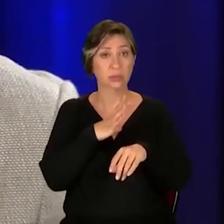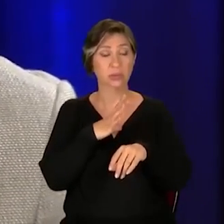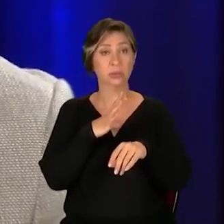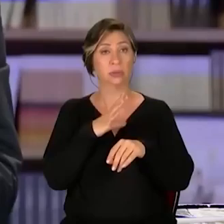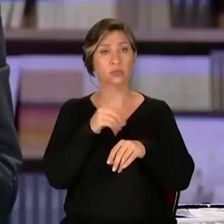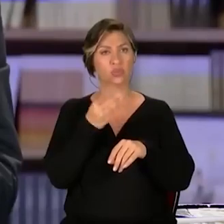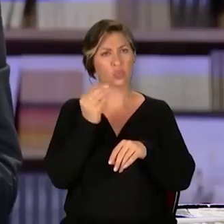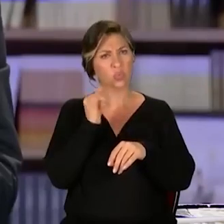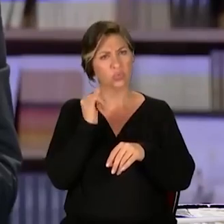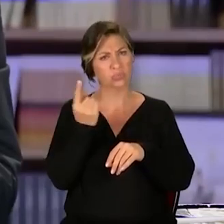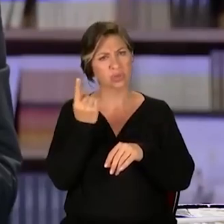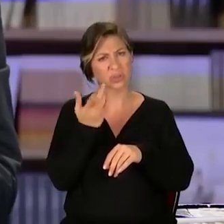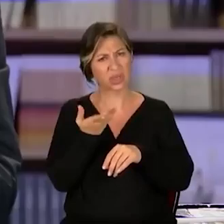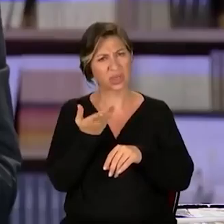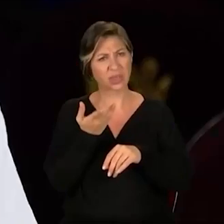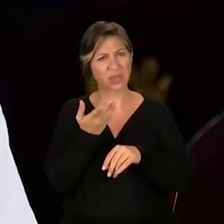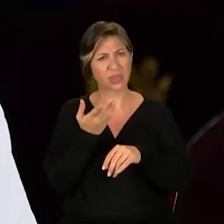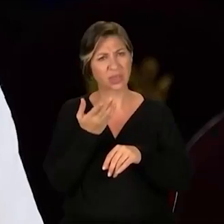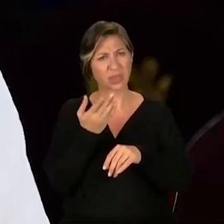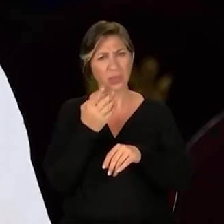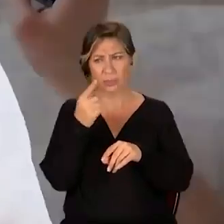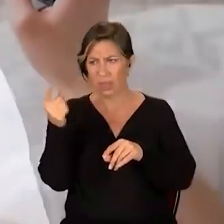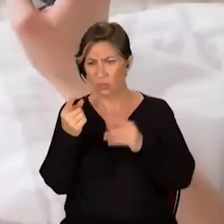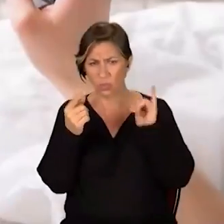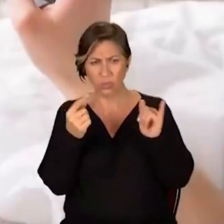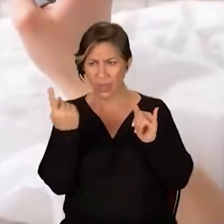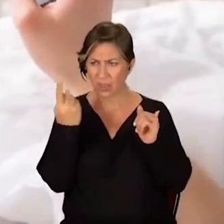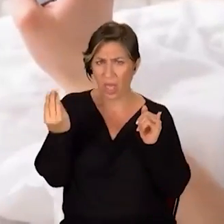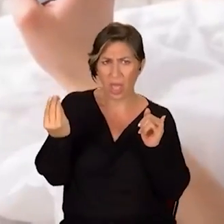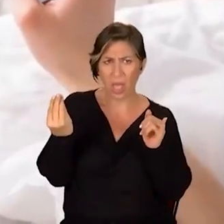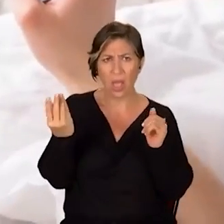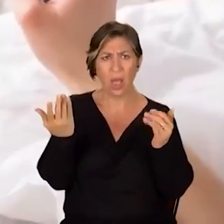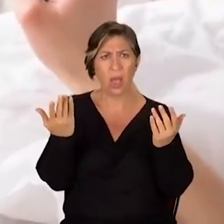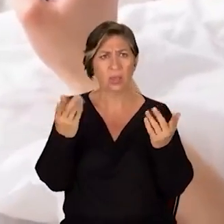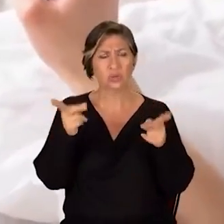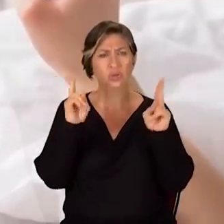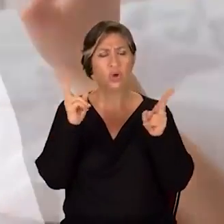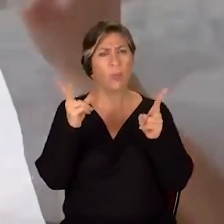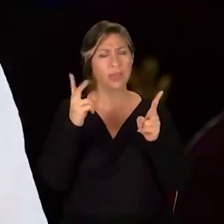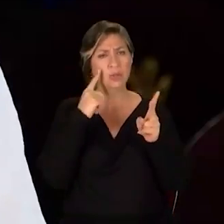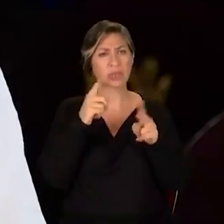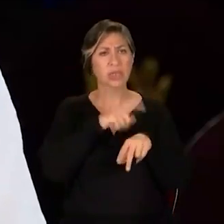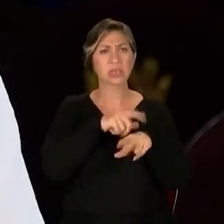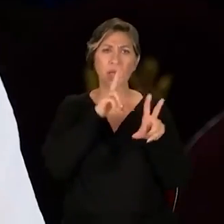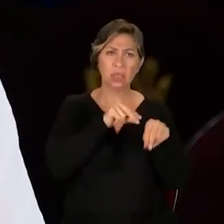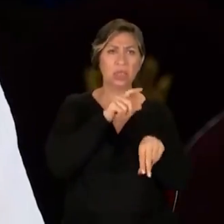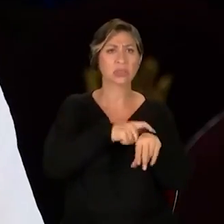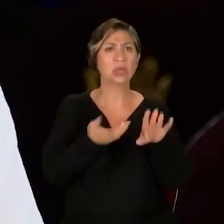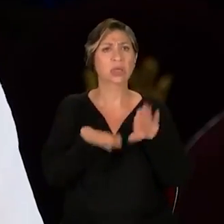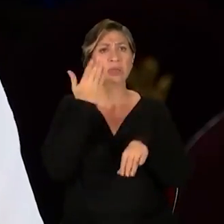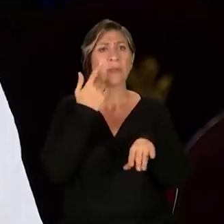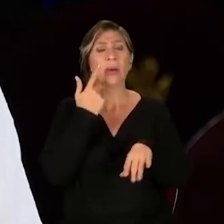mesela çok kötü bir şey. Evet. Bir yanıyla iyi ama bir yanıyla çok kötü bir şey. Siz normal şartlarda kaçta yatıp kaçta